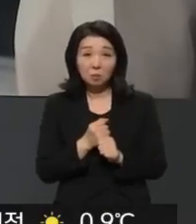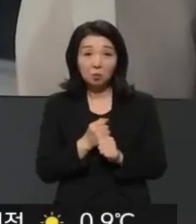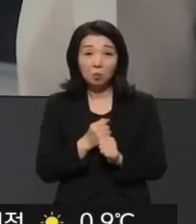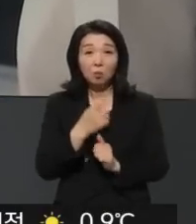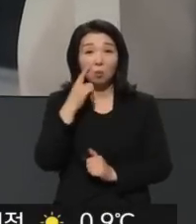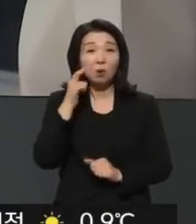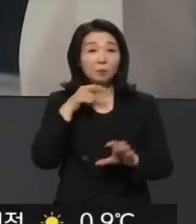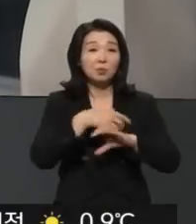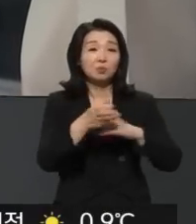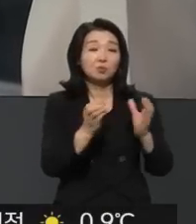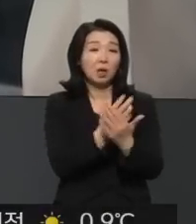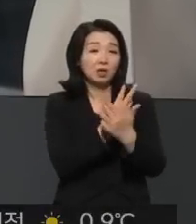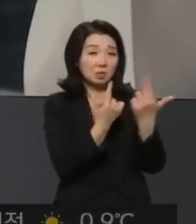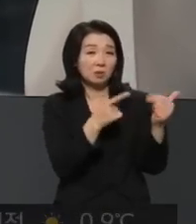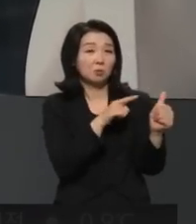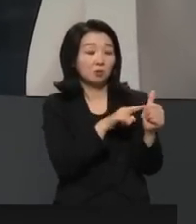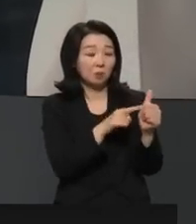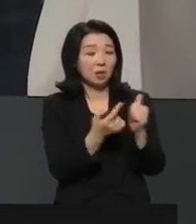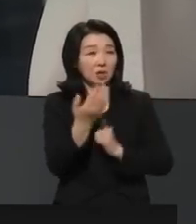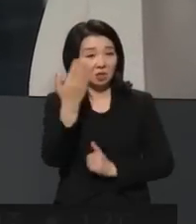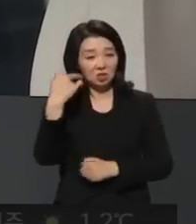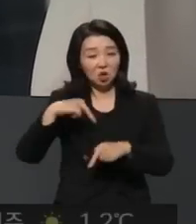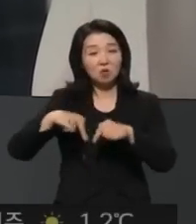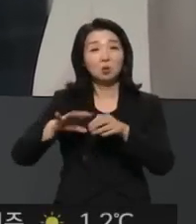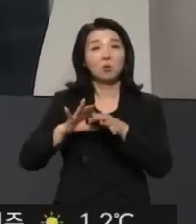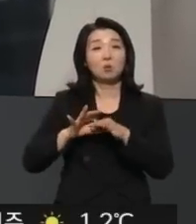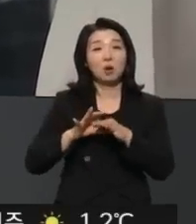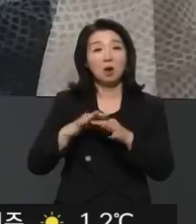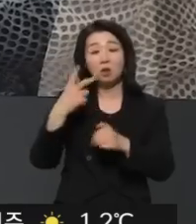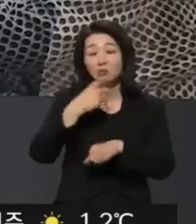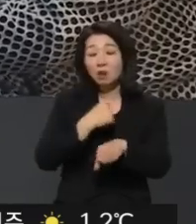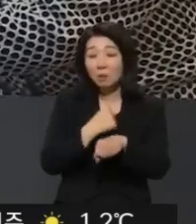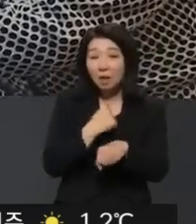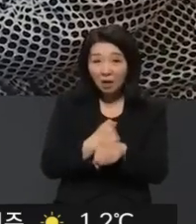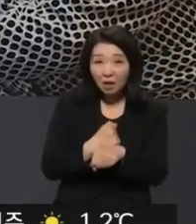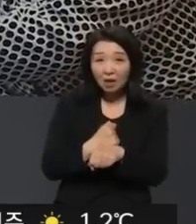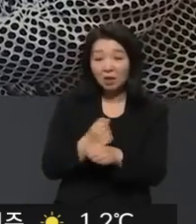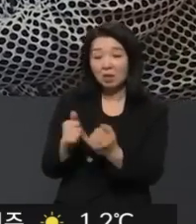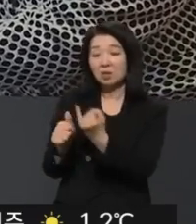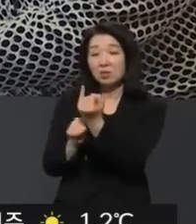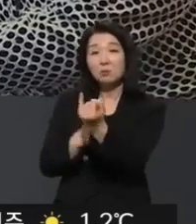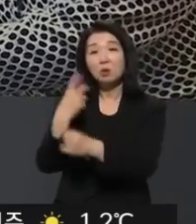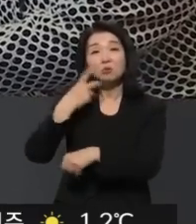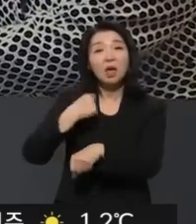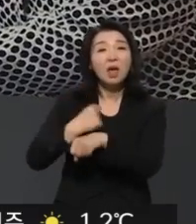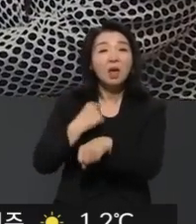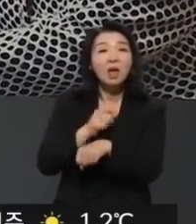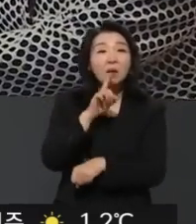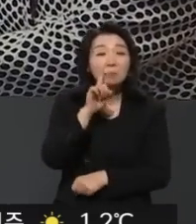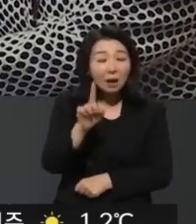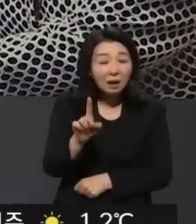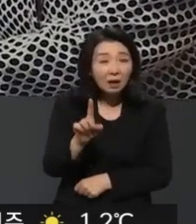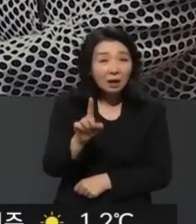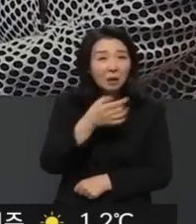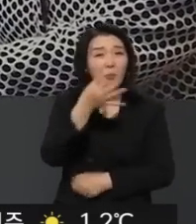공교롭게도 민주당이 이재명 대표와 전 정권 관련 수사만 하느냐, 김건희 여사 관련 수사도 좀 하라, 다시 이렇게 목소리를 높인 지